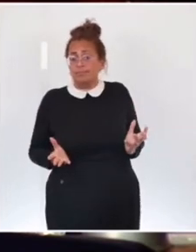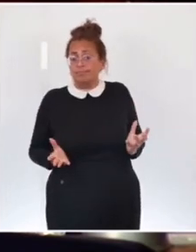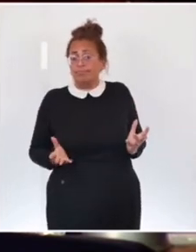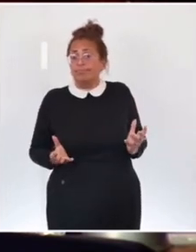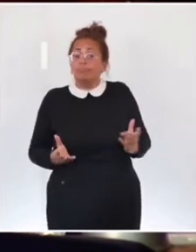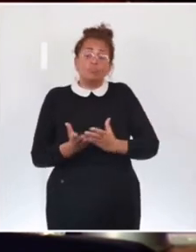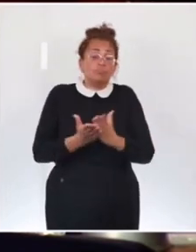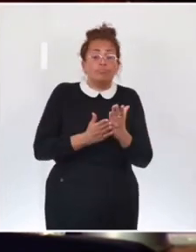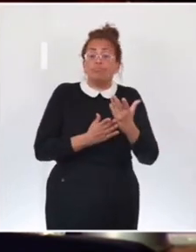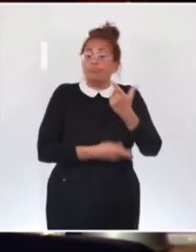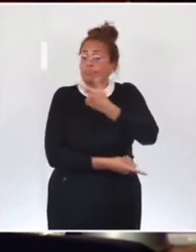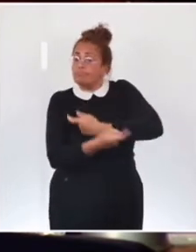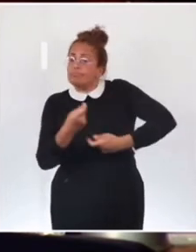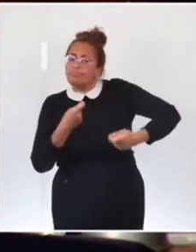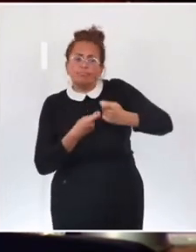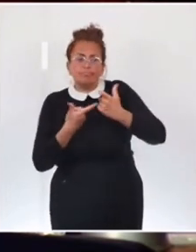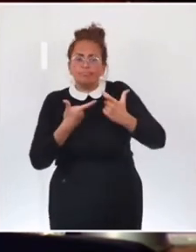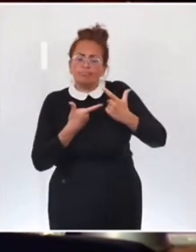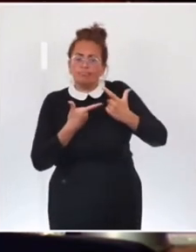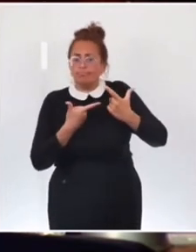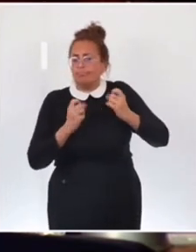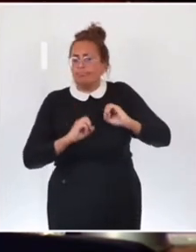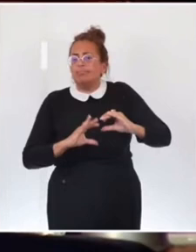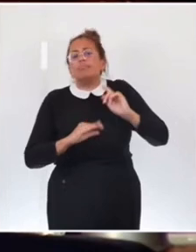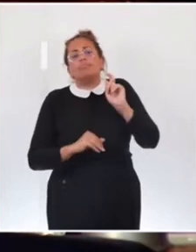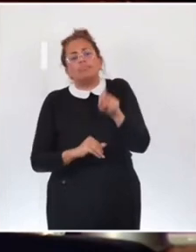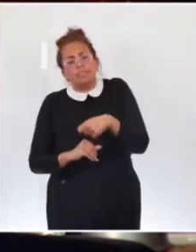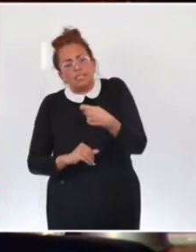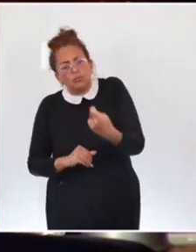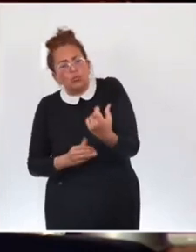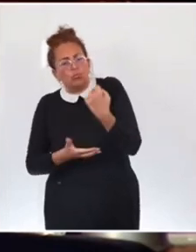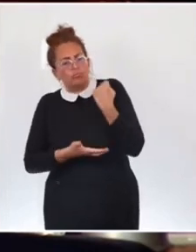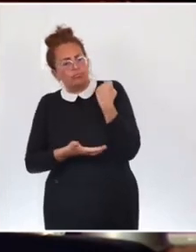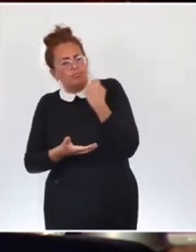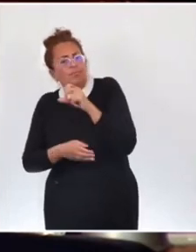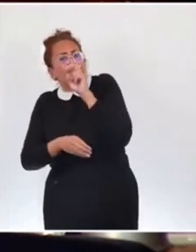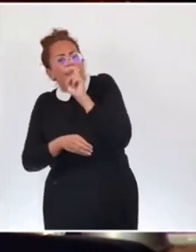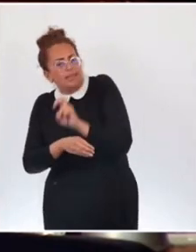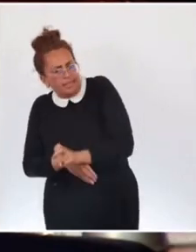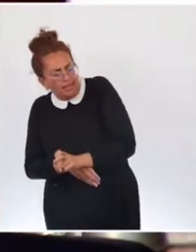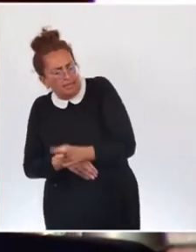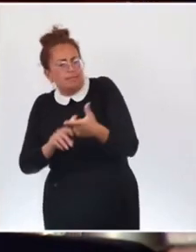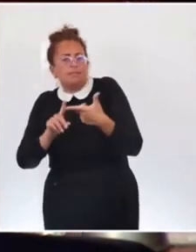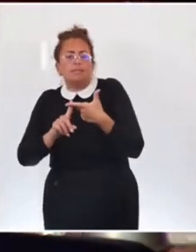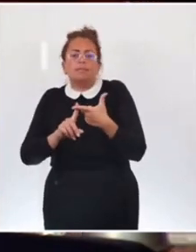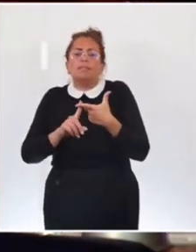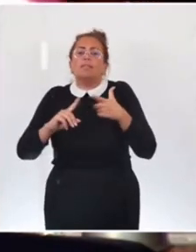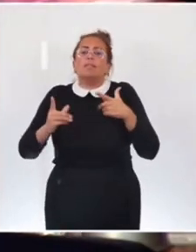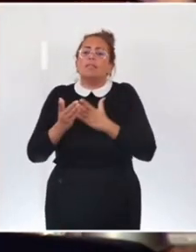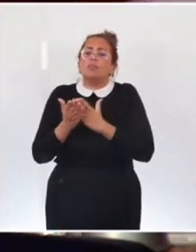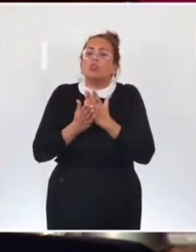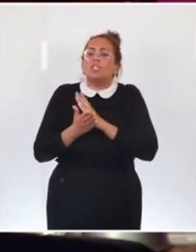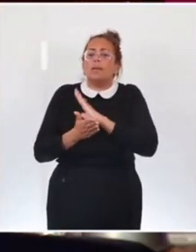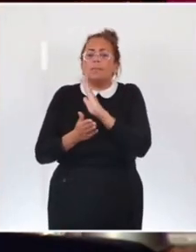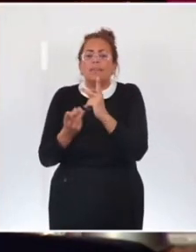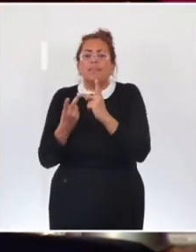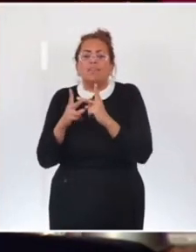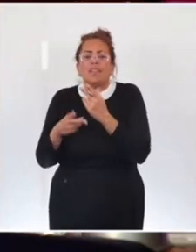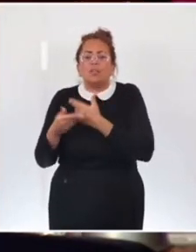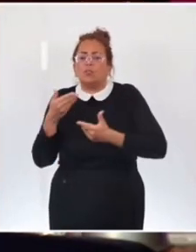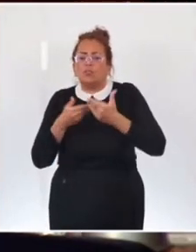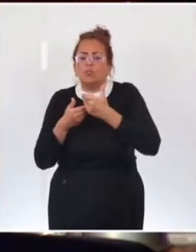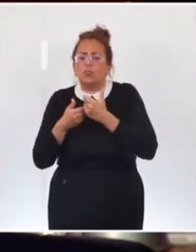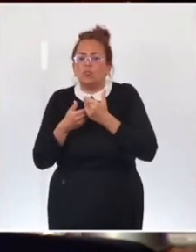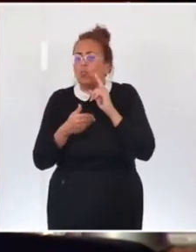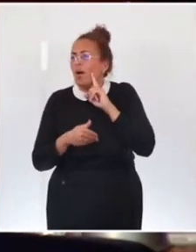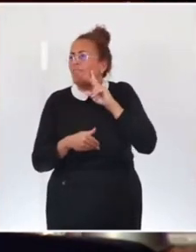développer, dans le respect bien sûr des règles d'urbanisme, du patrimoine de cette place qui évidemment est 18e presque